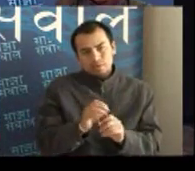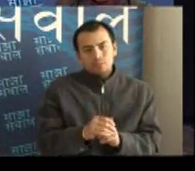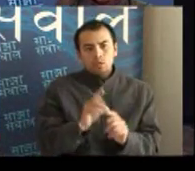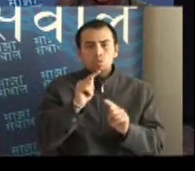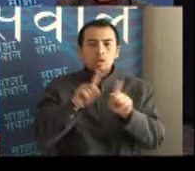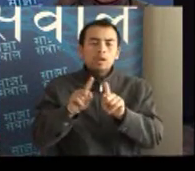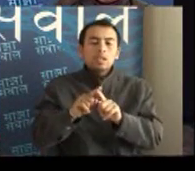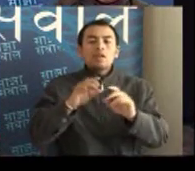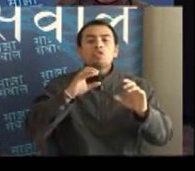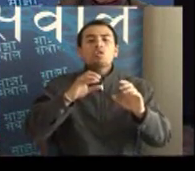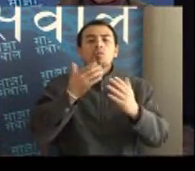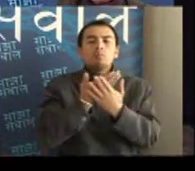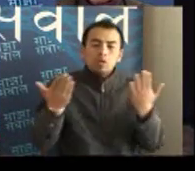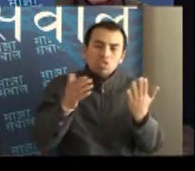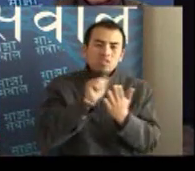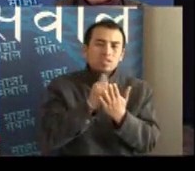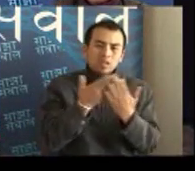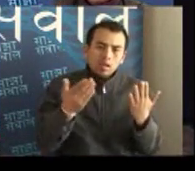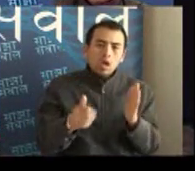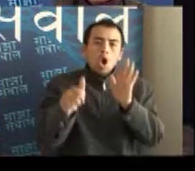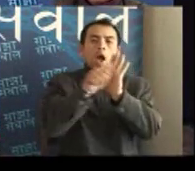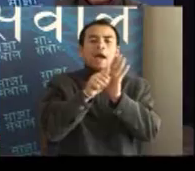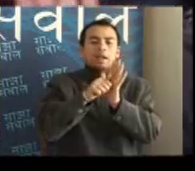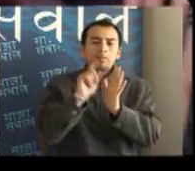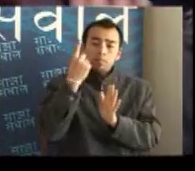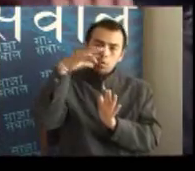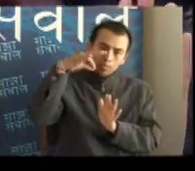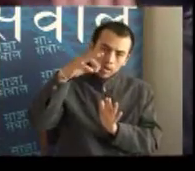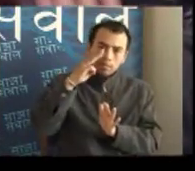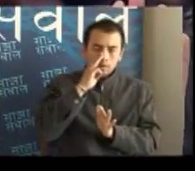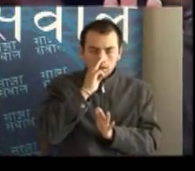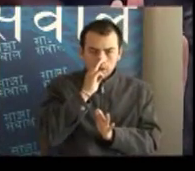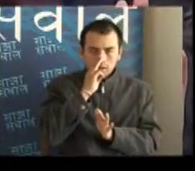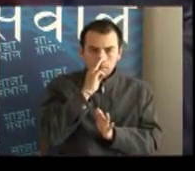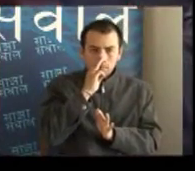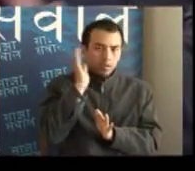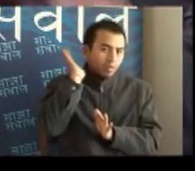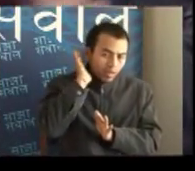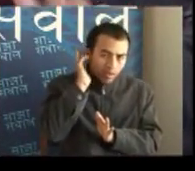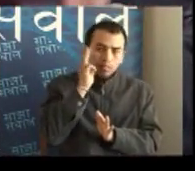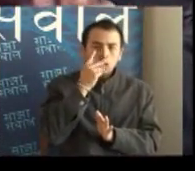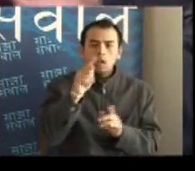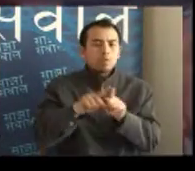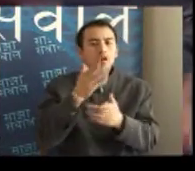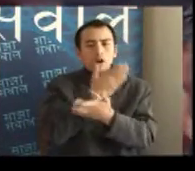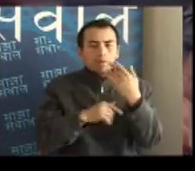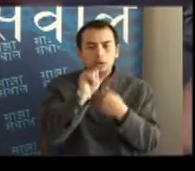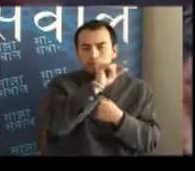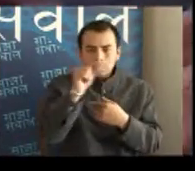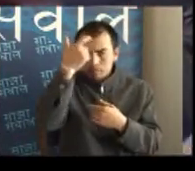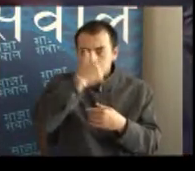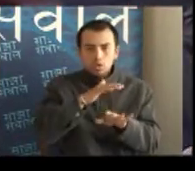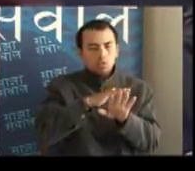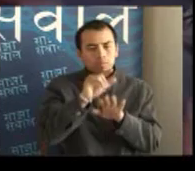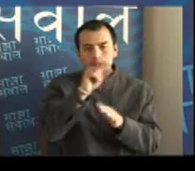पनि सञ्चार माध्यमले फ्रन्ट पेज न्युज पहिलो पृष्ठको समाचार कहिले पनि अपाङ्गता भएको व्यक्तिको